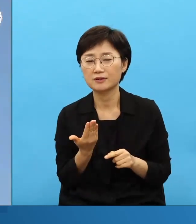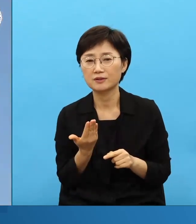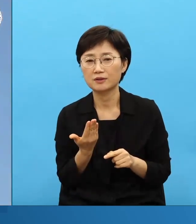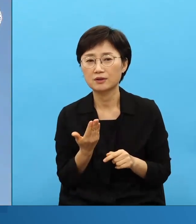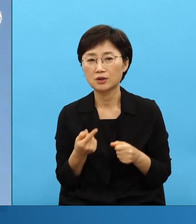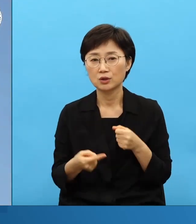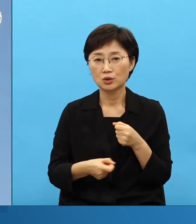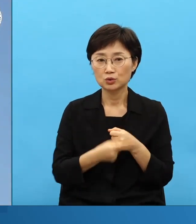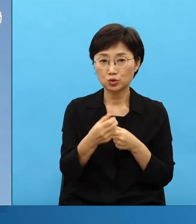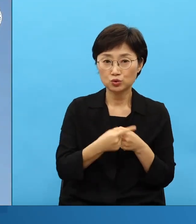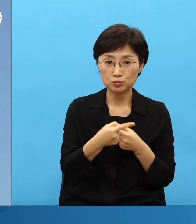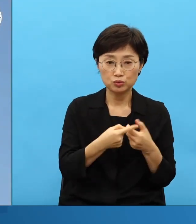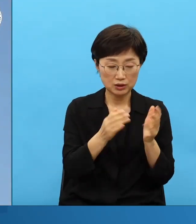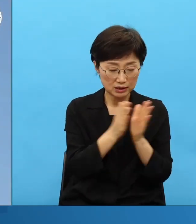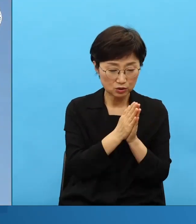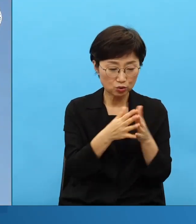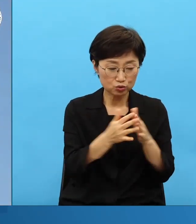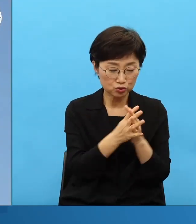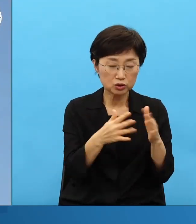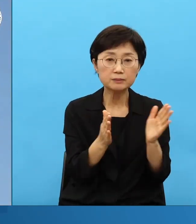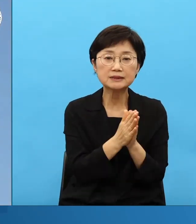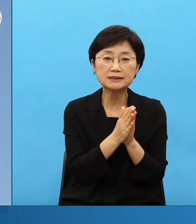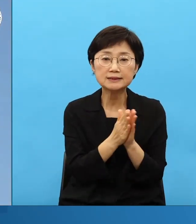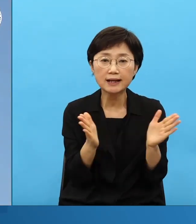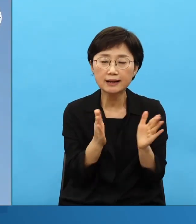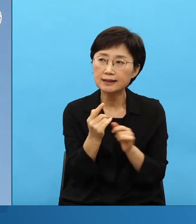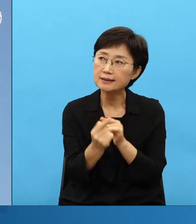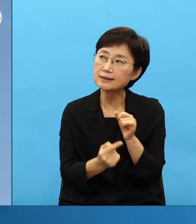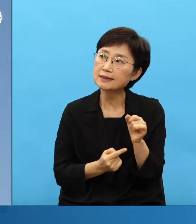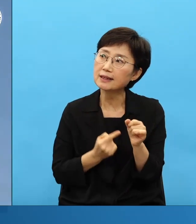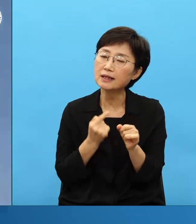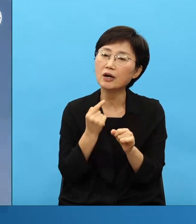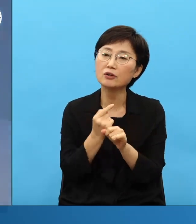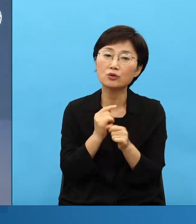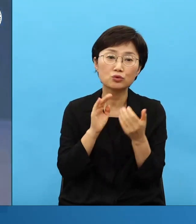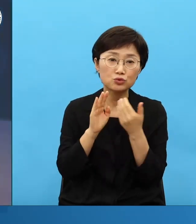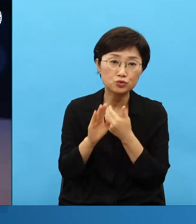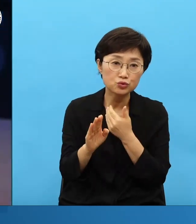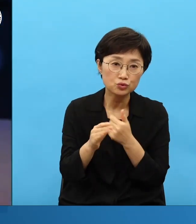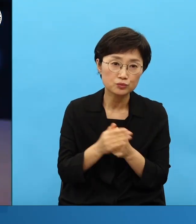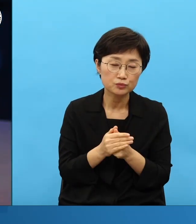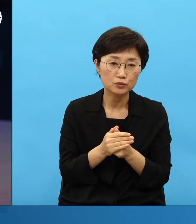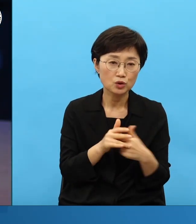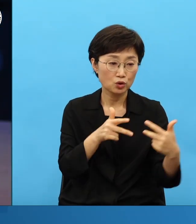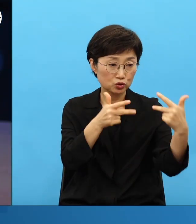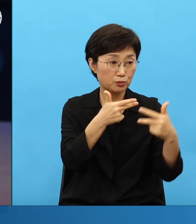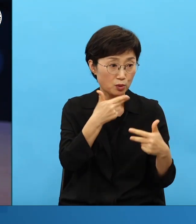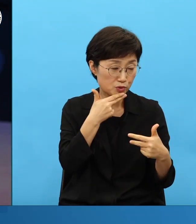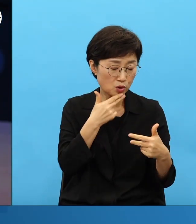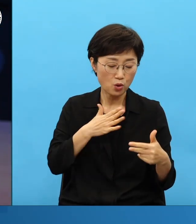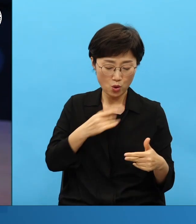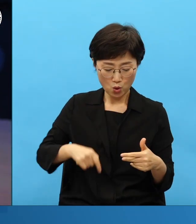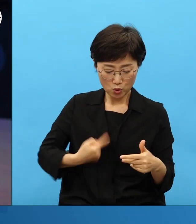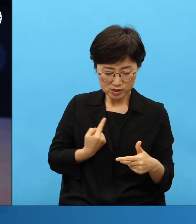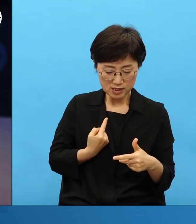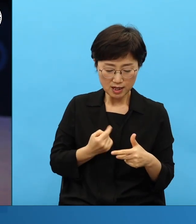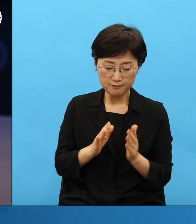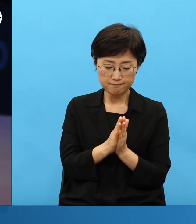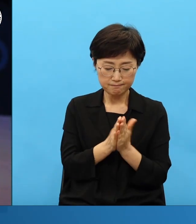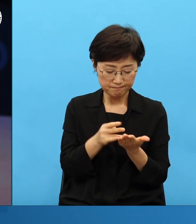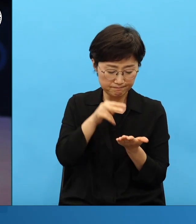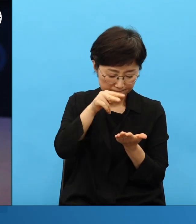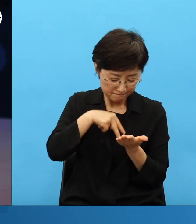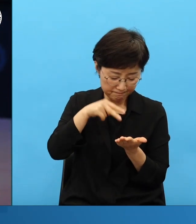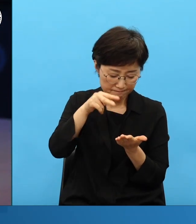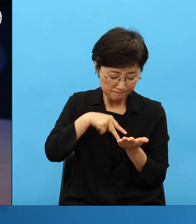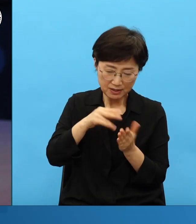초등부 기도수첩을 시작한 지 1년쯤 됐는데 줌이 없는 날에도 혼자서 다음날 기도수첩을 자기